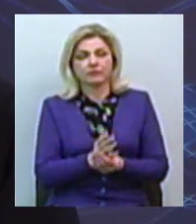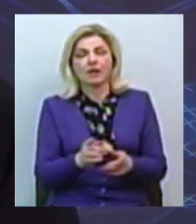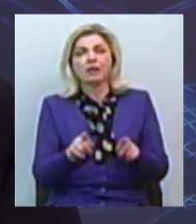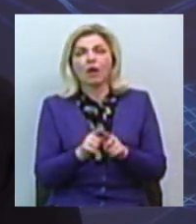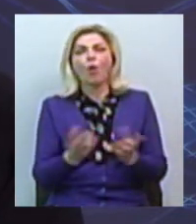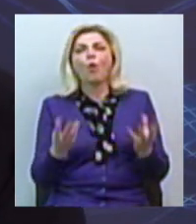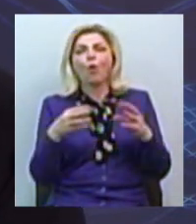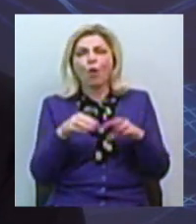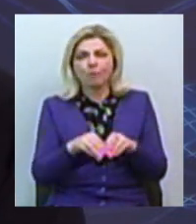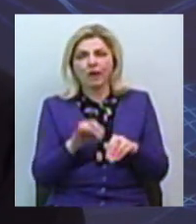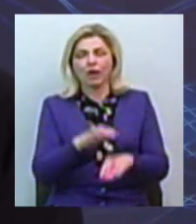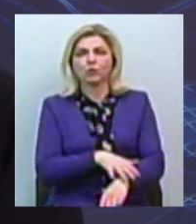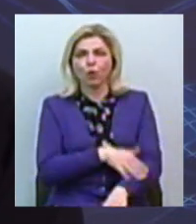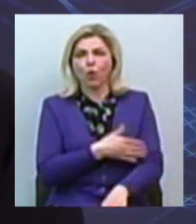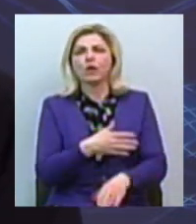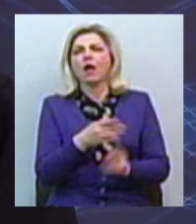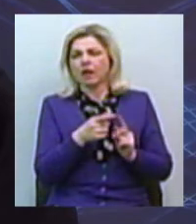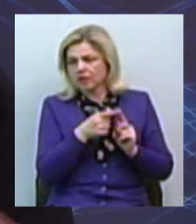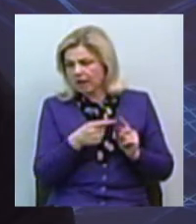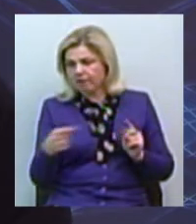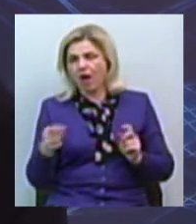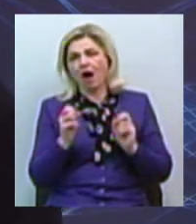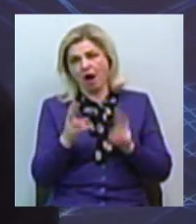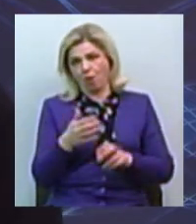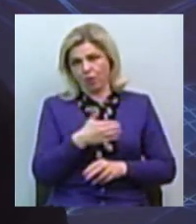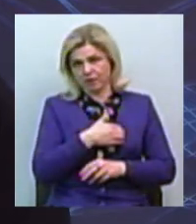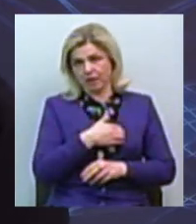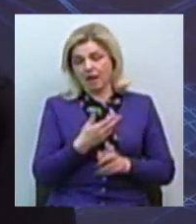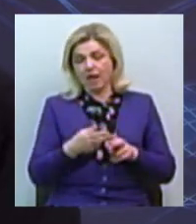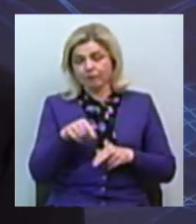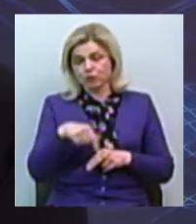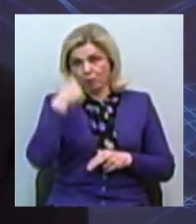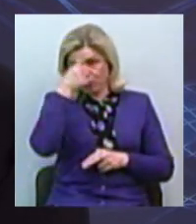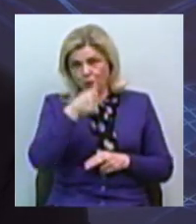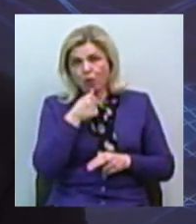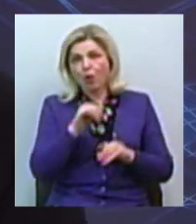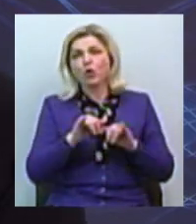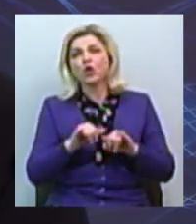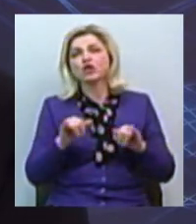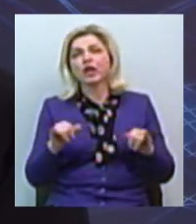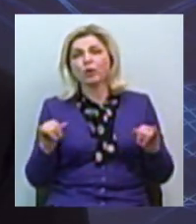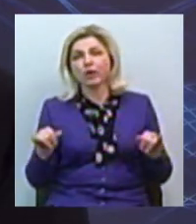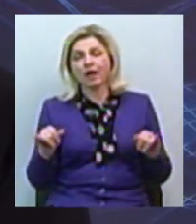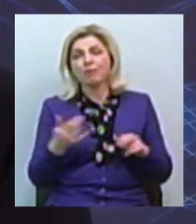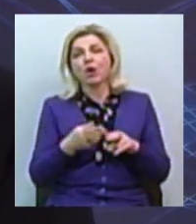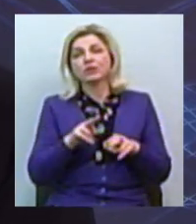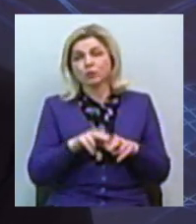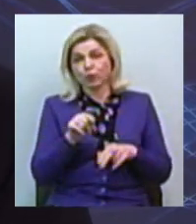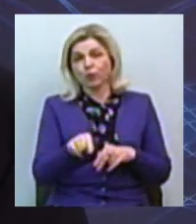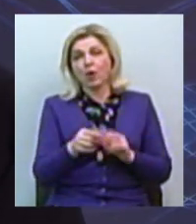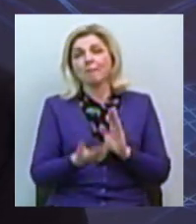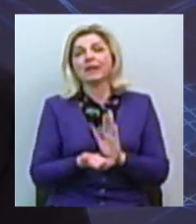комплексною, настільки довготривалою, як хотілося. Тому цього року ми, власне, розширюємо цю підтримку.